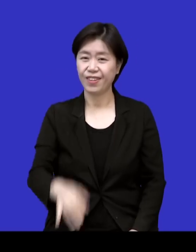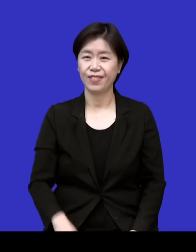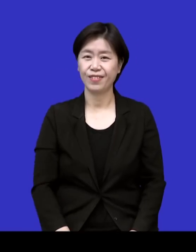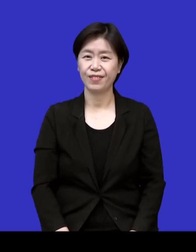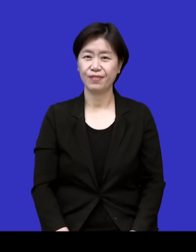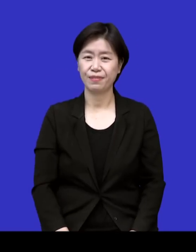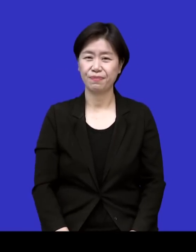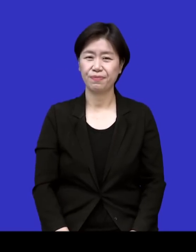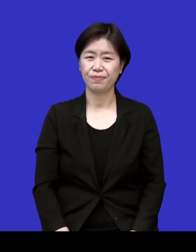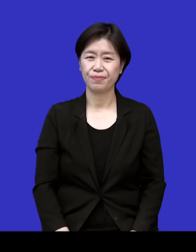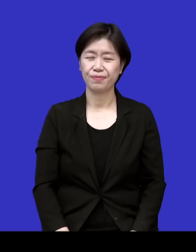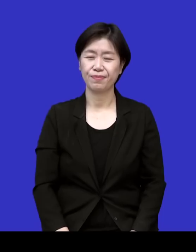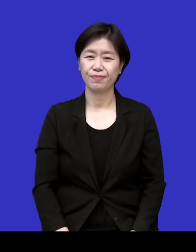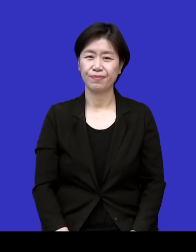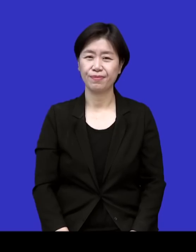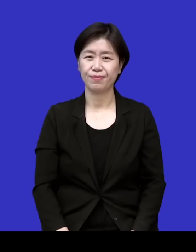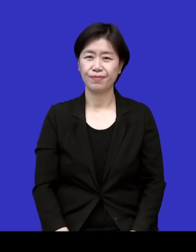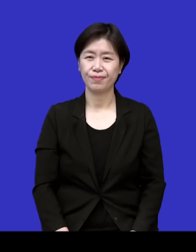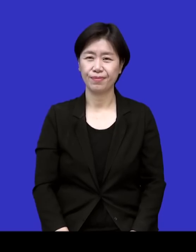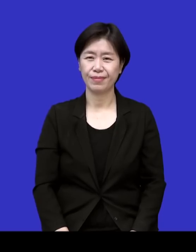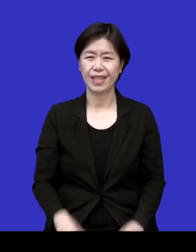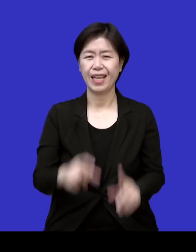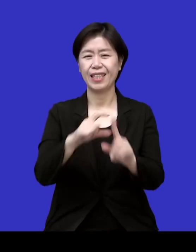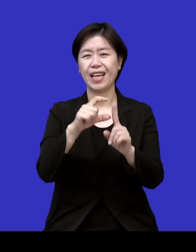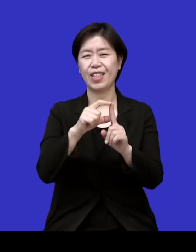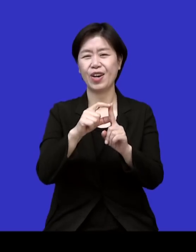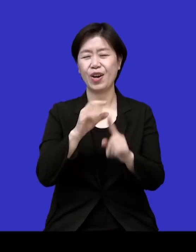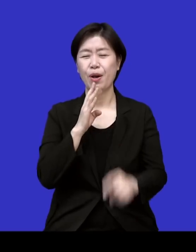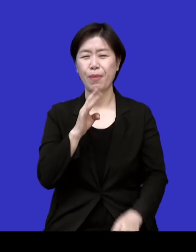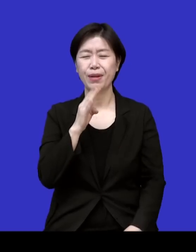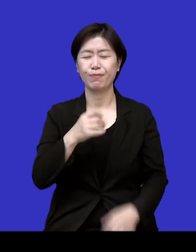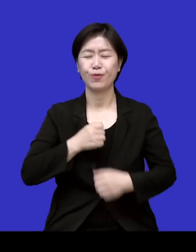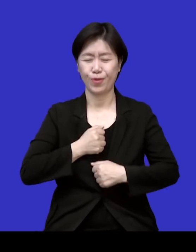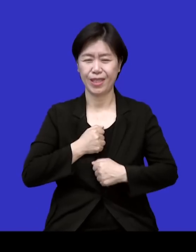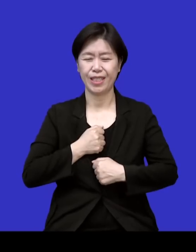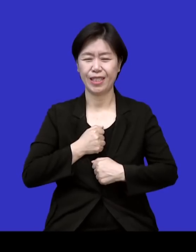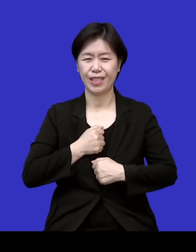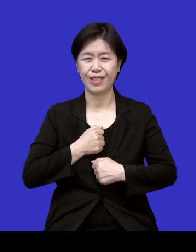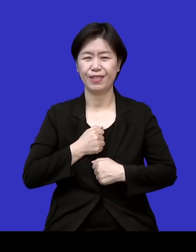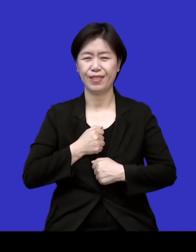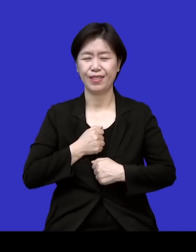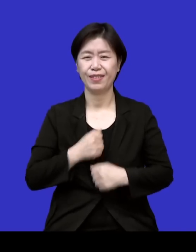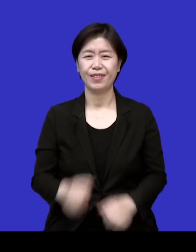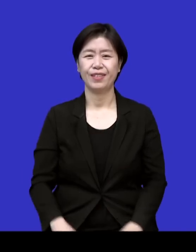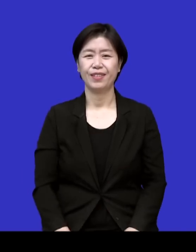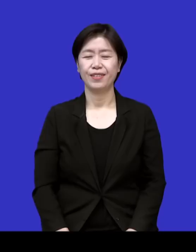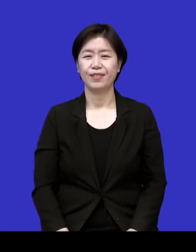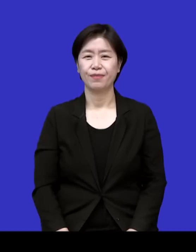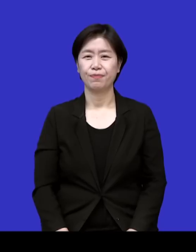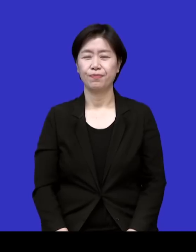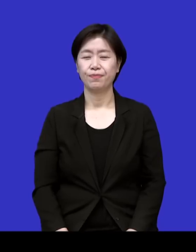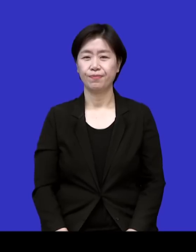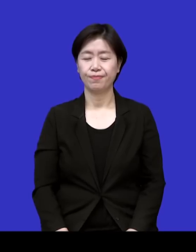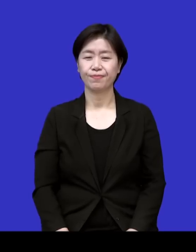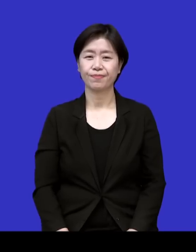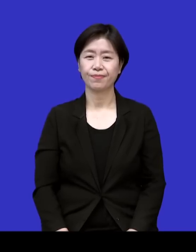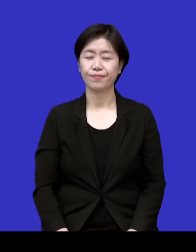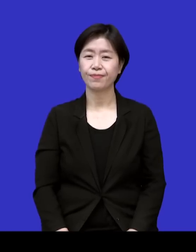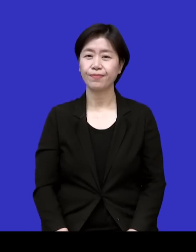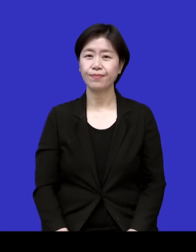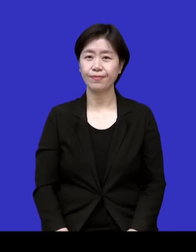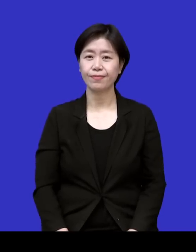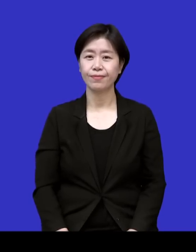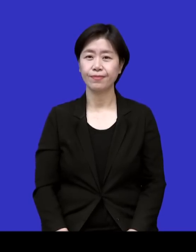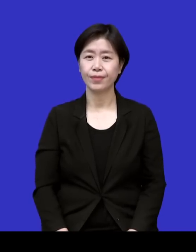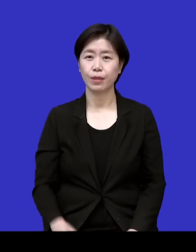조님 좋습니다. 네. 울림보다는 조님이 좋아요. 네, 조님이 아무튼 좋죠. 조님이 좋죠. 네. 오고 이제 울증이 이제 뭐 울증 왔어.